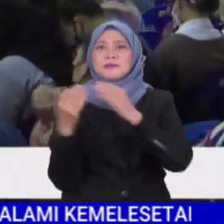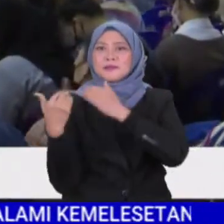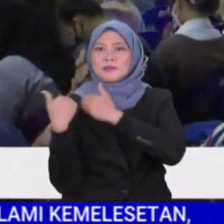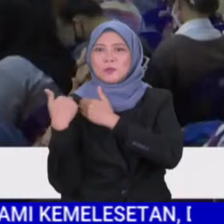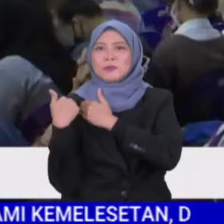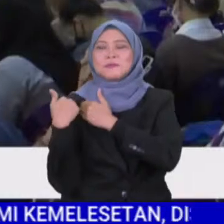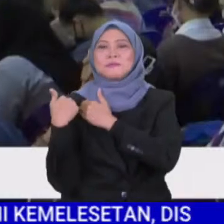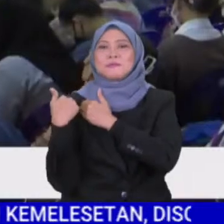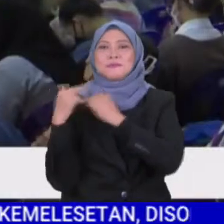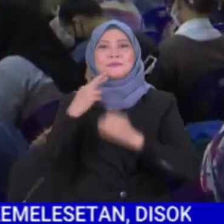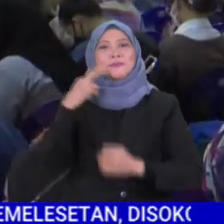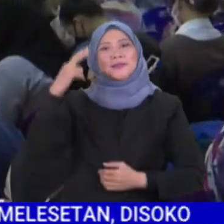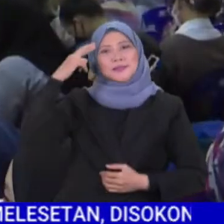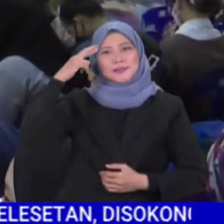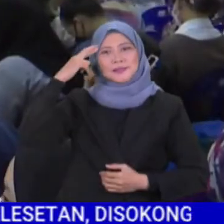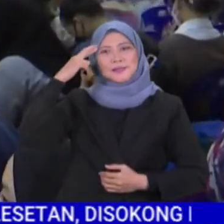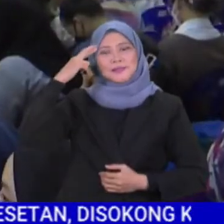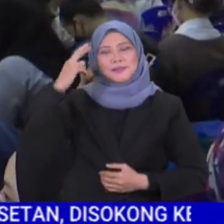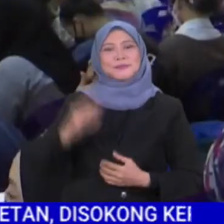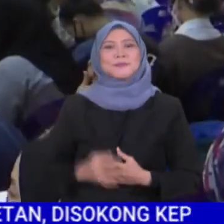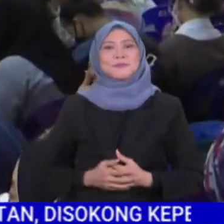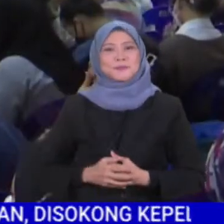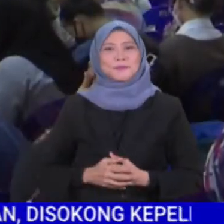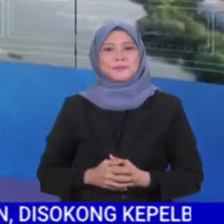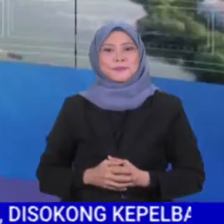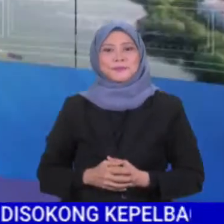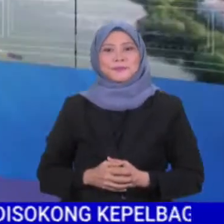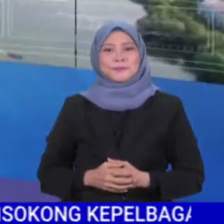kami sebagai remaja pada masa ini.